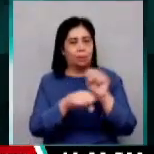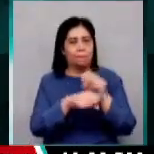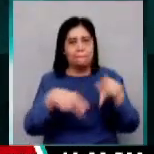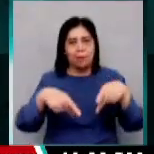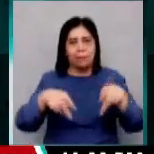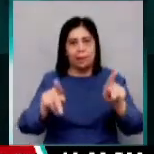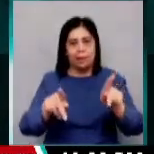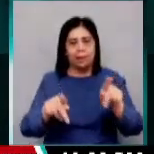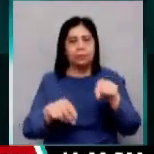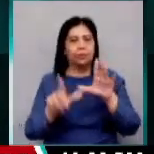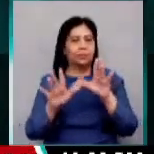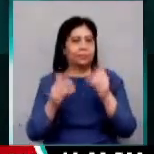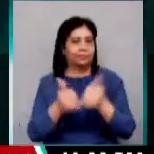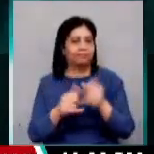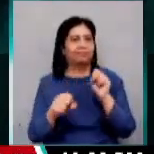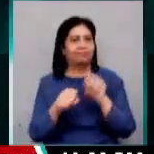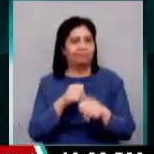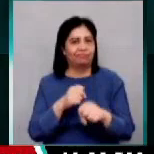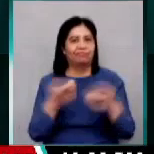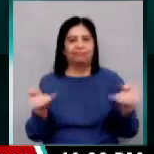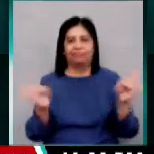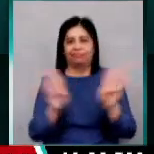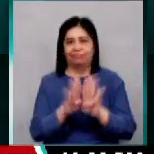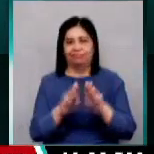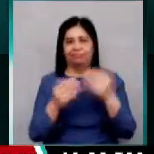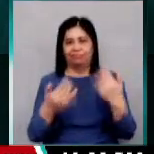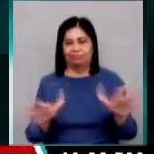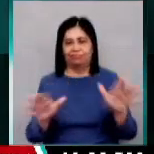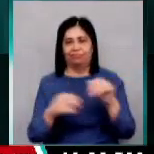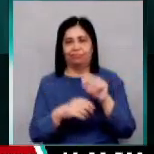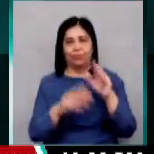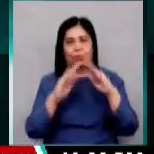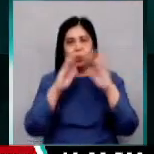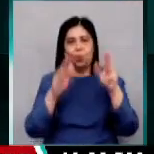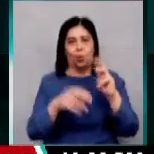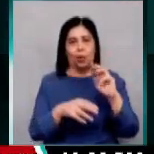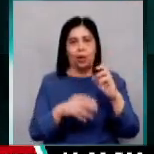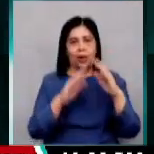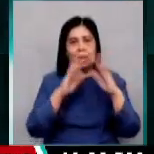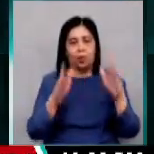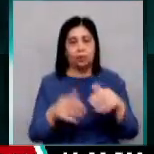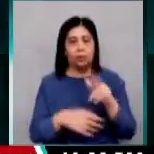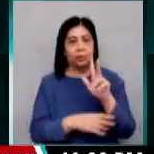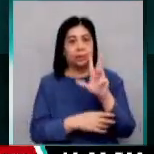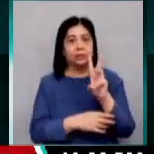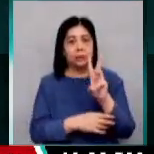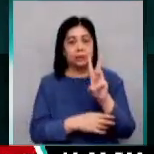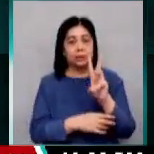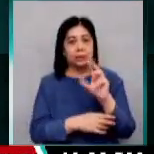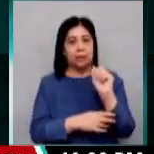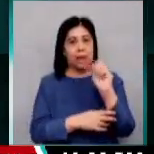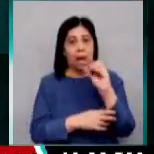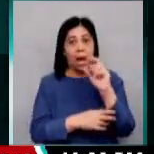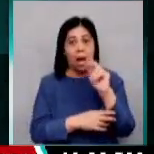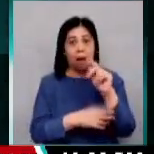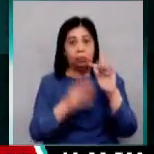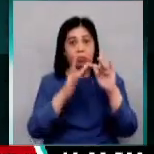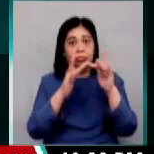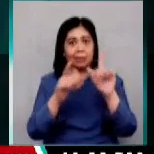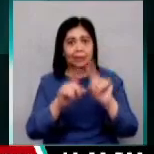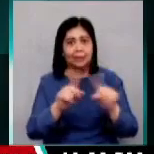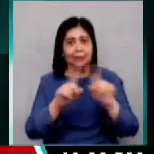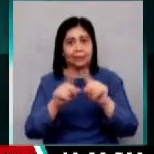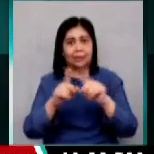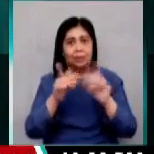kumpanya, kaya ipinasara na ang warehouse nito. May 36 daw na account ang kumpanya sa iba't ibang online